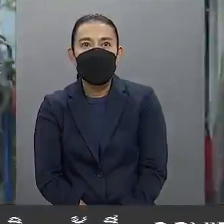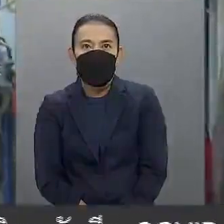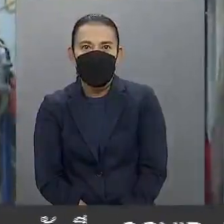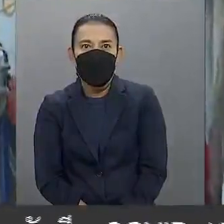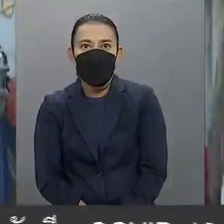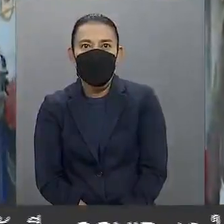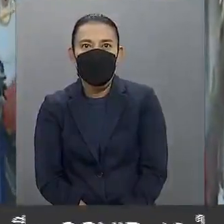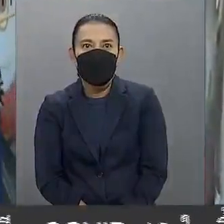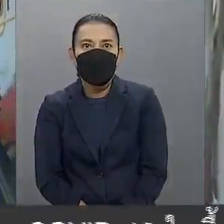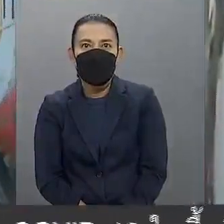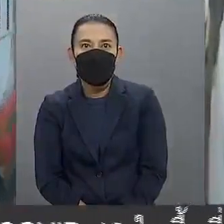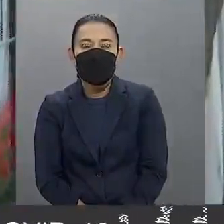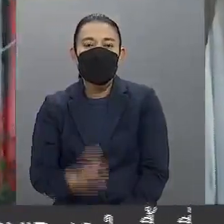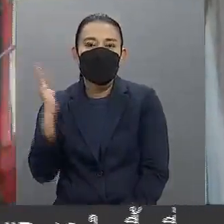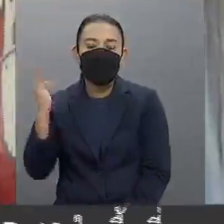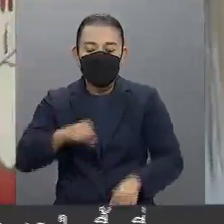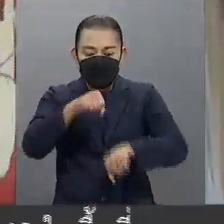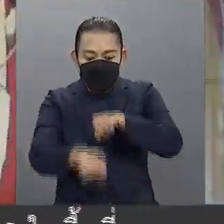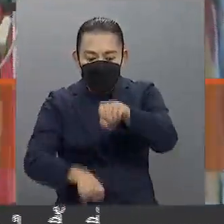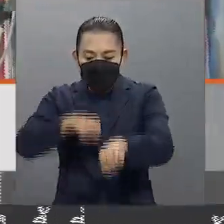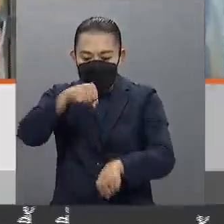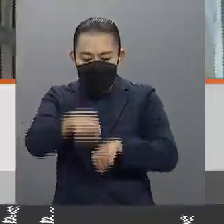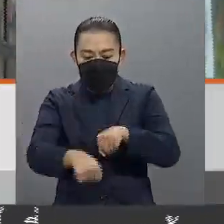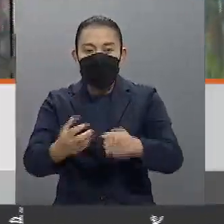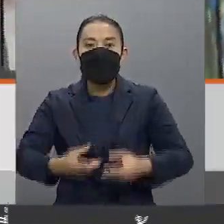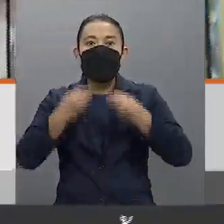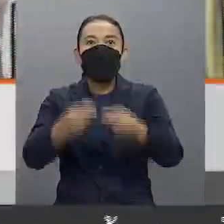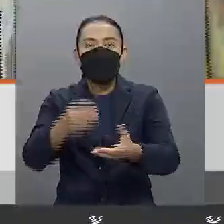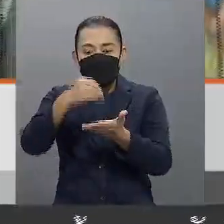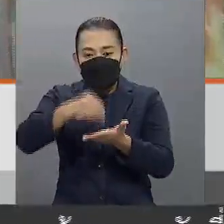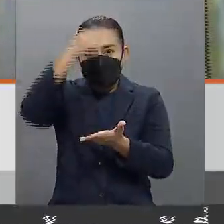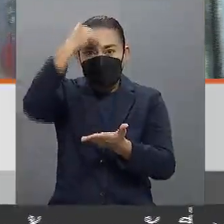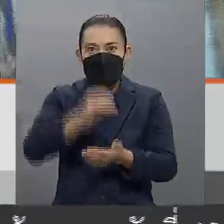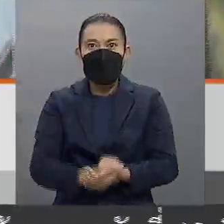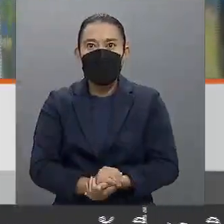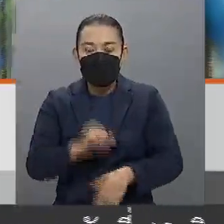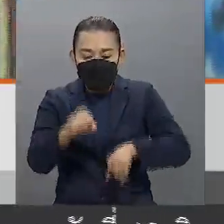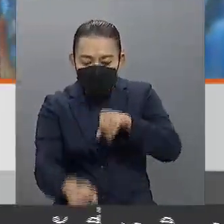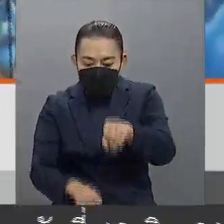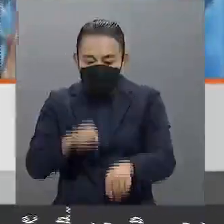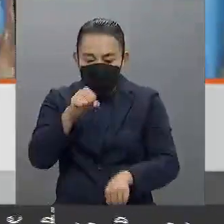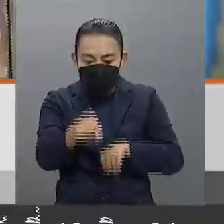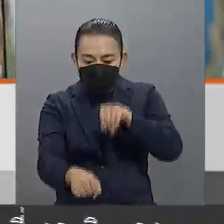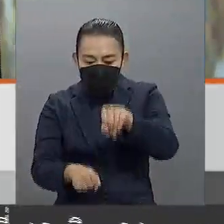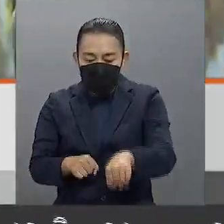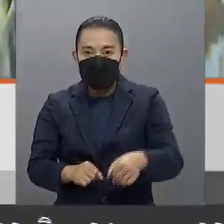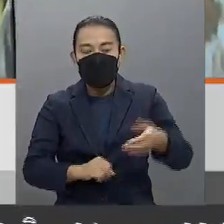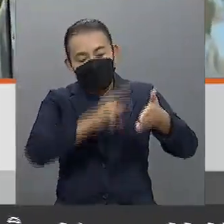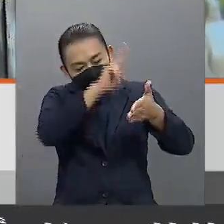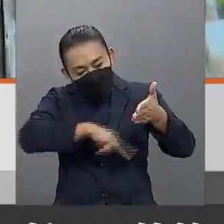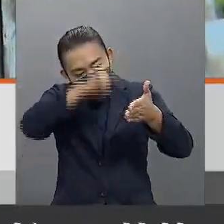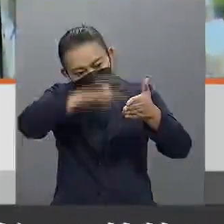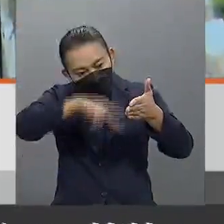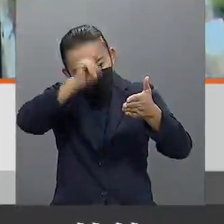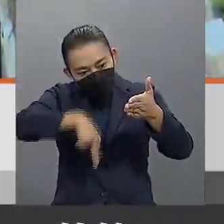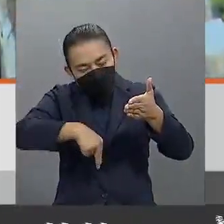นี่เป็นจักรยานค่ะที่เจ้าของพื้นที่ให้กับนักศึกษาเอาไว้นะคะจะได้สามารถปั่นมาวาดรูปจากที่พักที่ก็เช่าไว้ให้ด้วยจะได้ไม่ต้องเดินทางไกลค่ะ